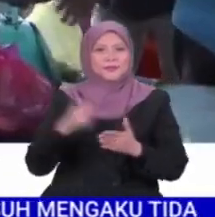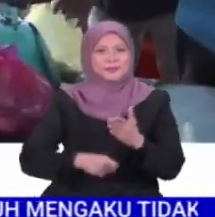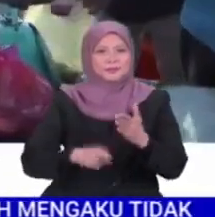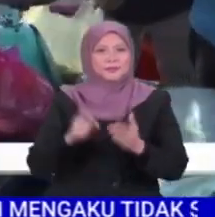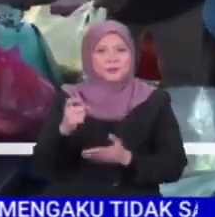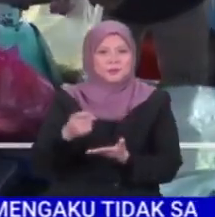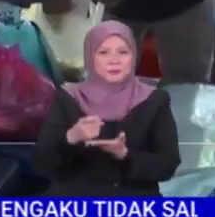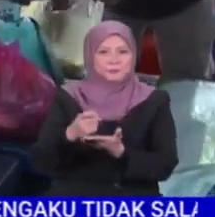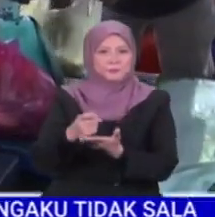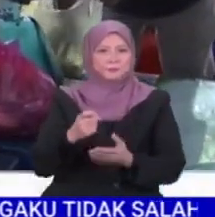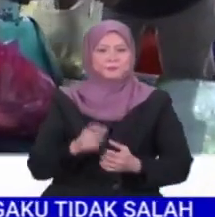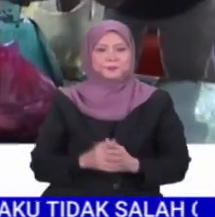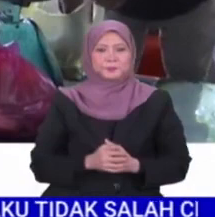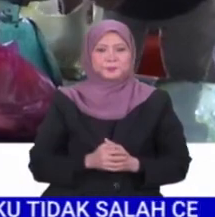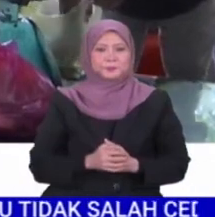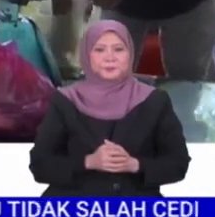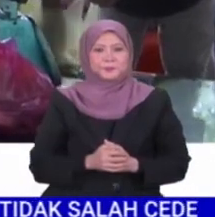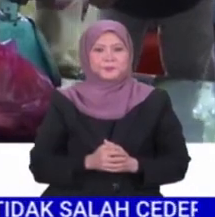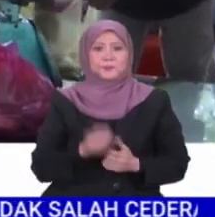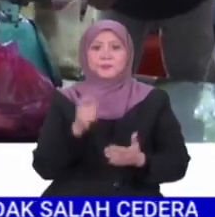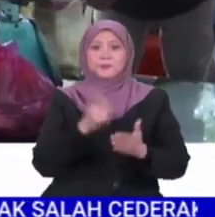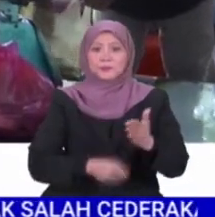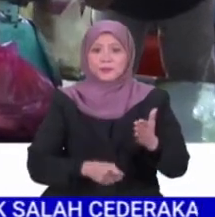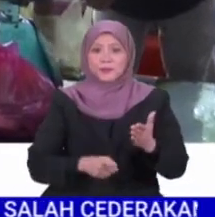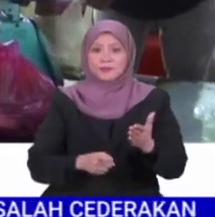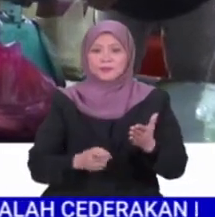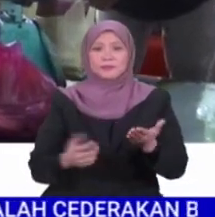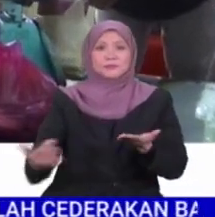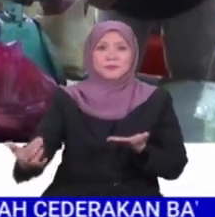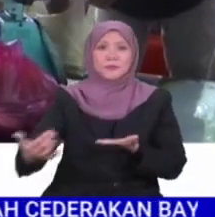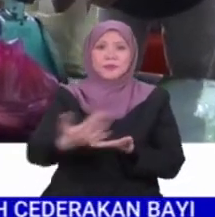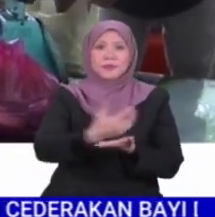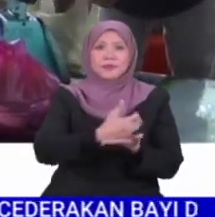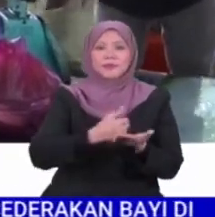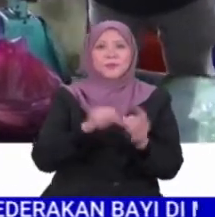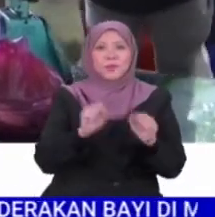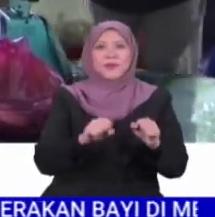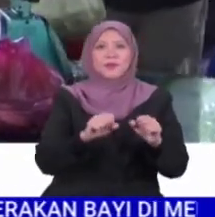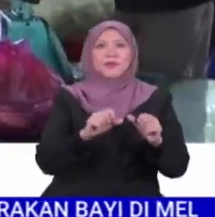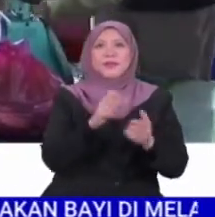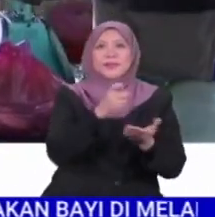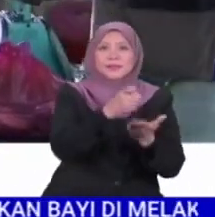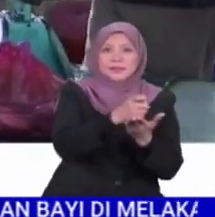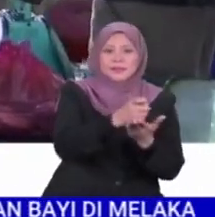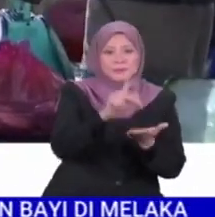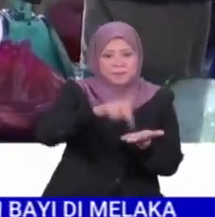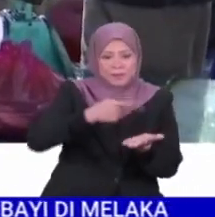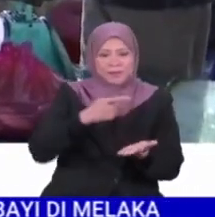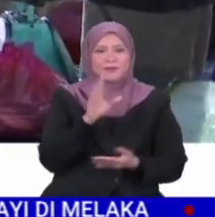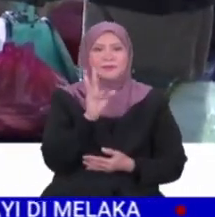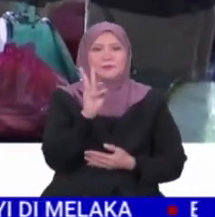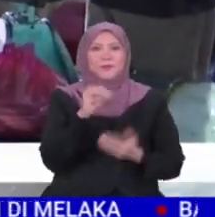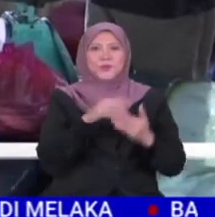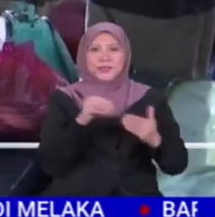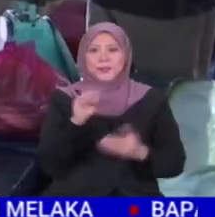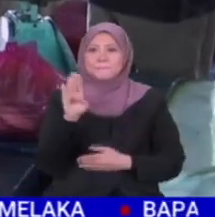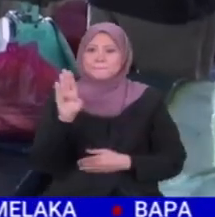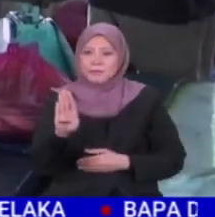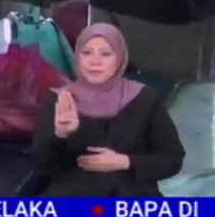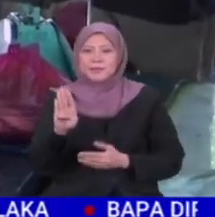Harga pendapatan lah boleh macam udang A bayar RM60, B